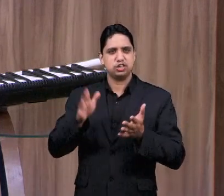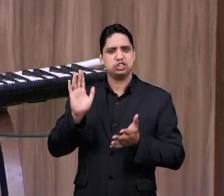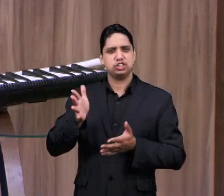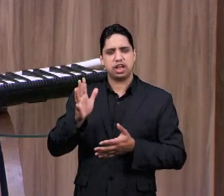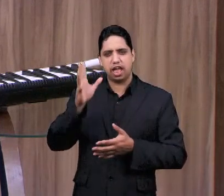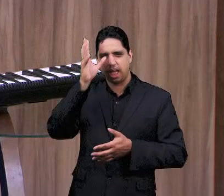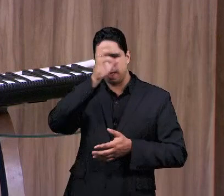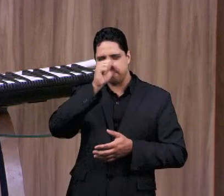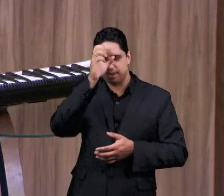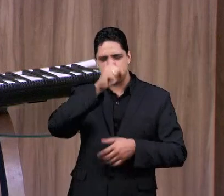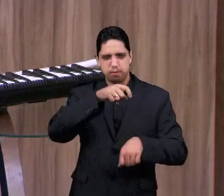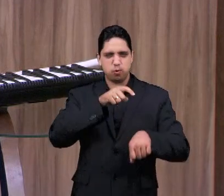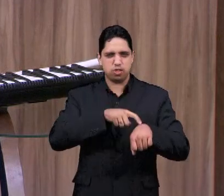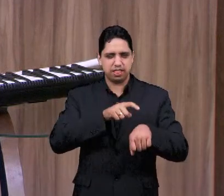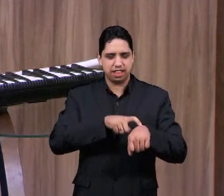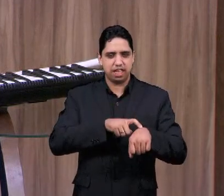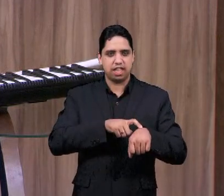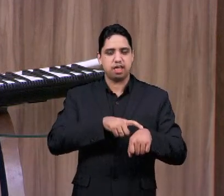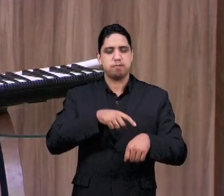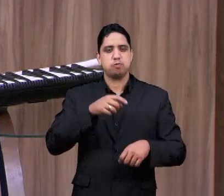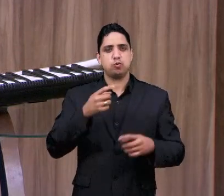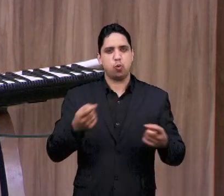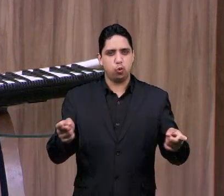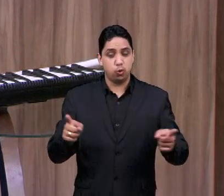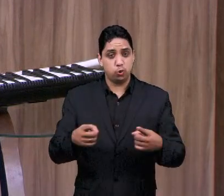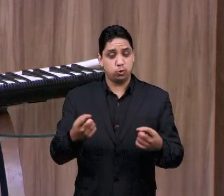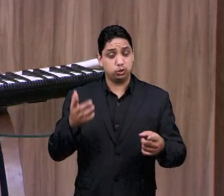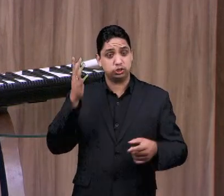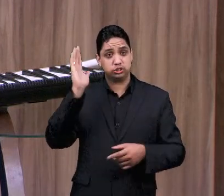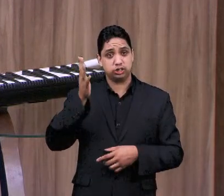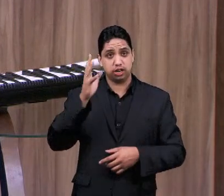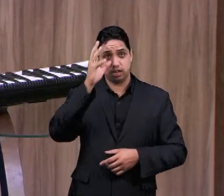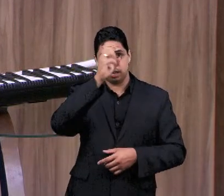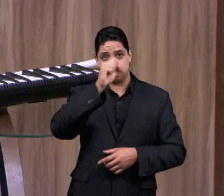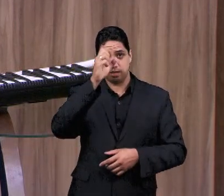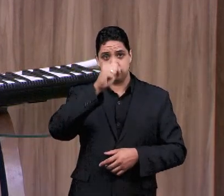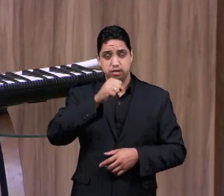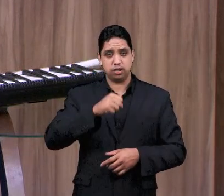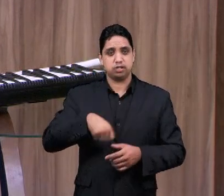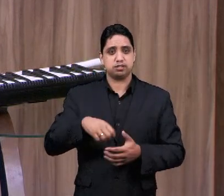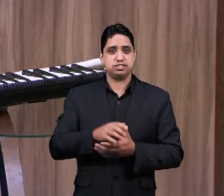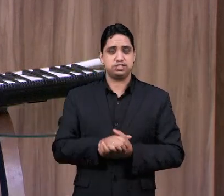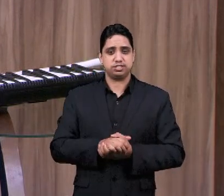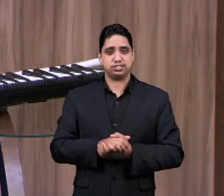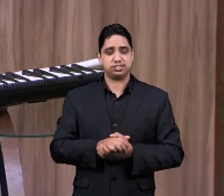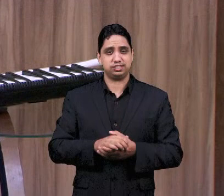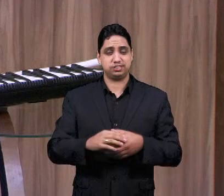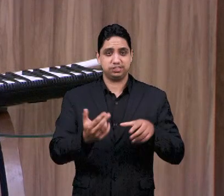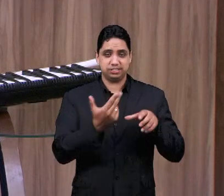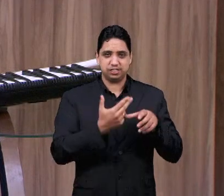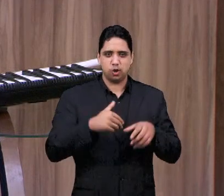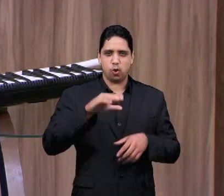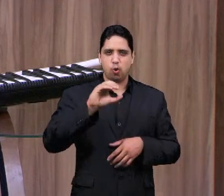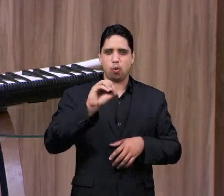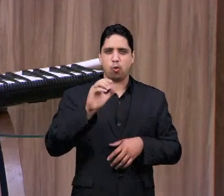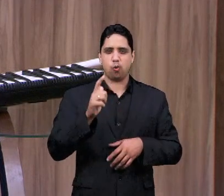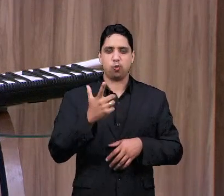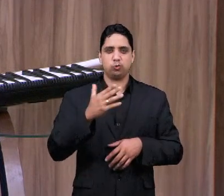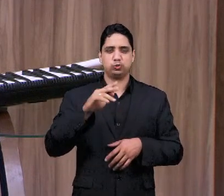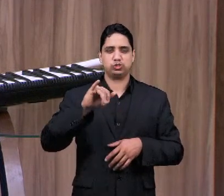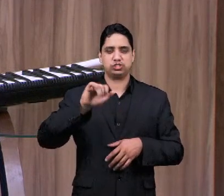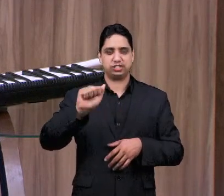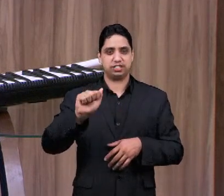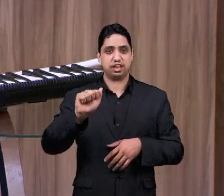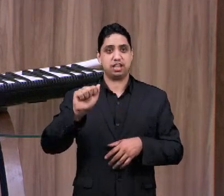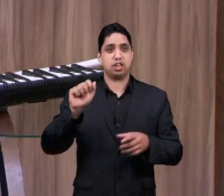avons étudié le temps. Nous avons déjà appris sur la séquence des